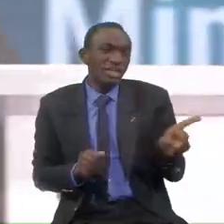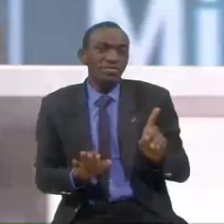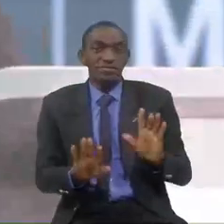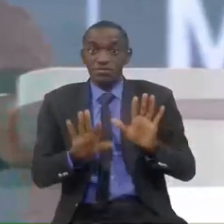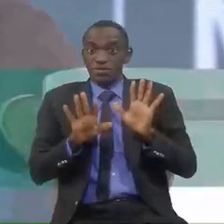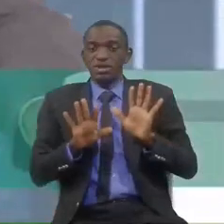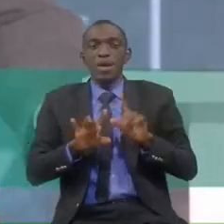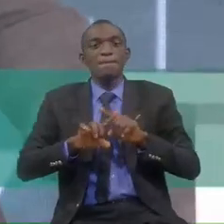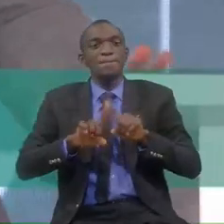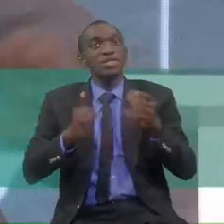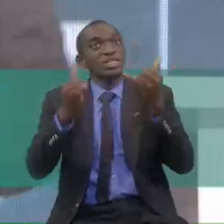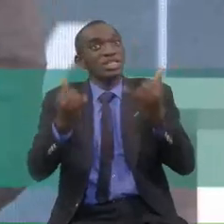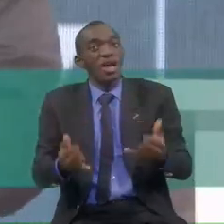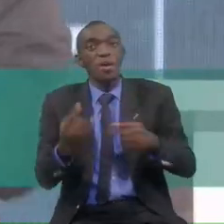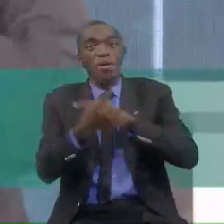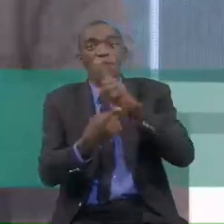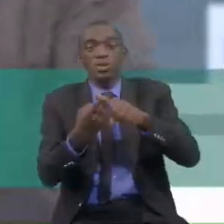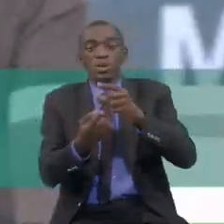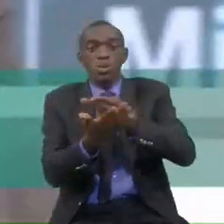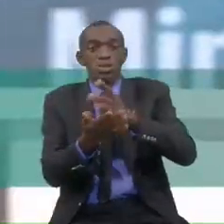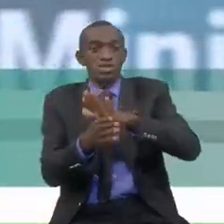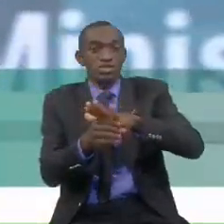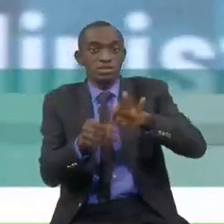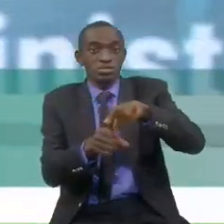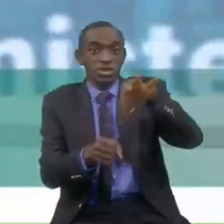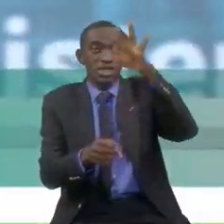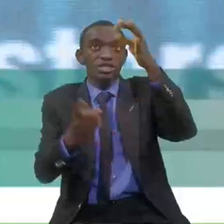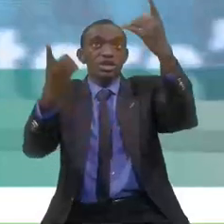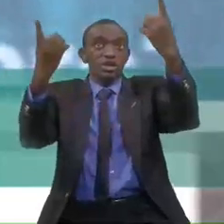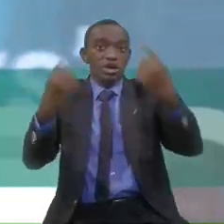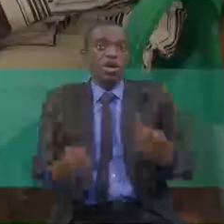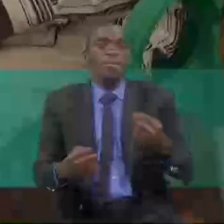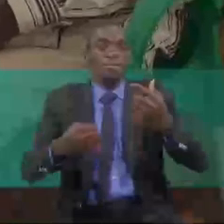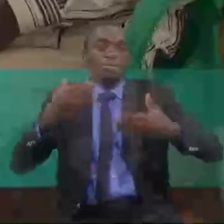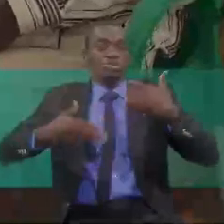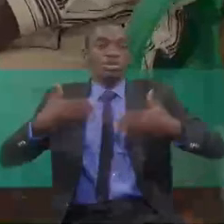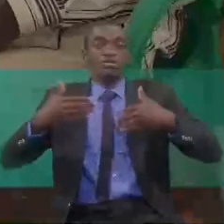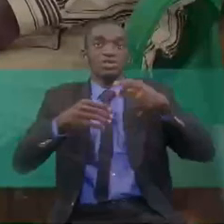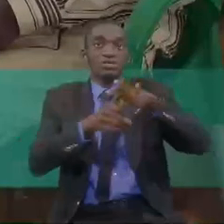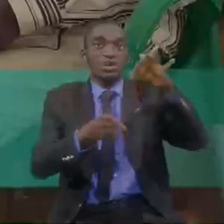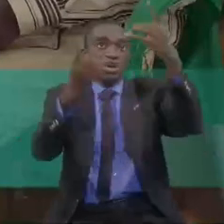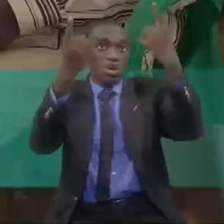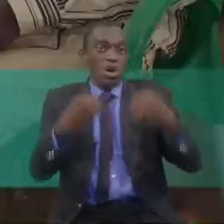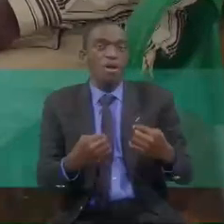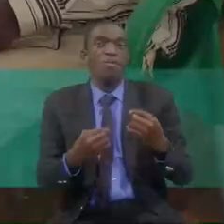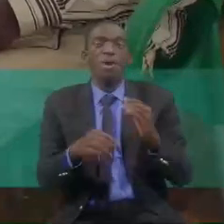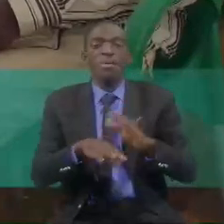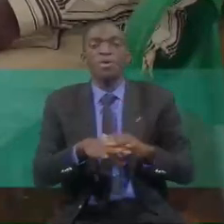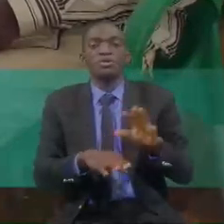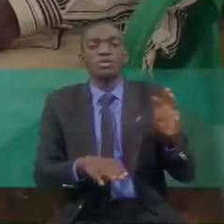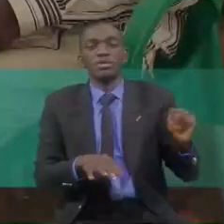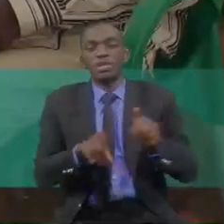nous. Et comme cela est arrivé sur eux. Nous allons au Romains 14, verset